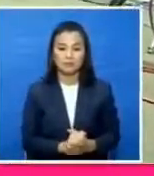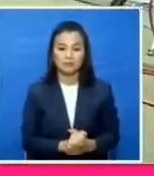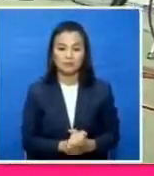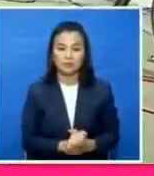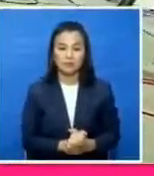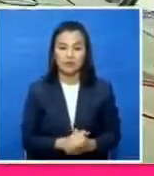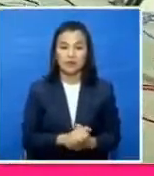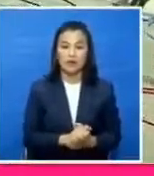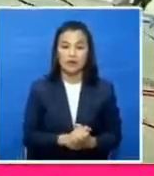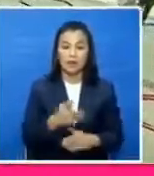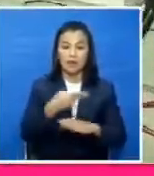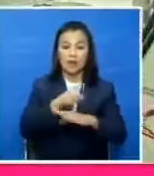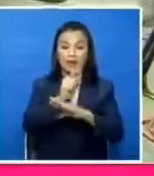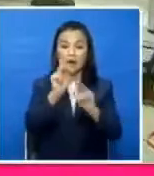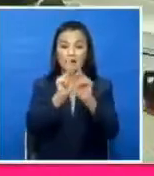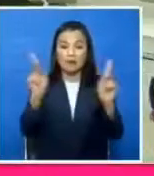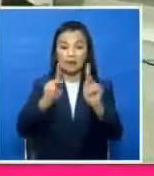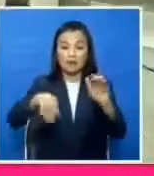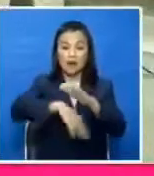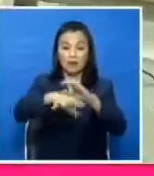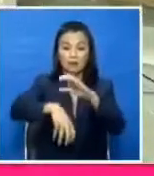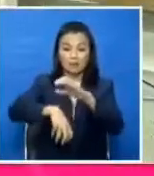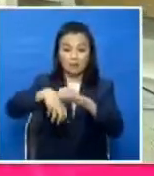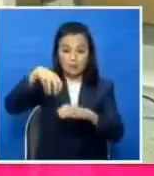ประธานกรรมการจับได้หลัก